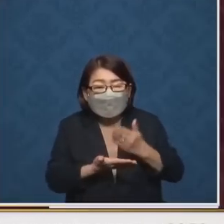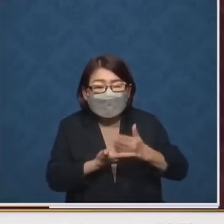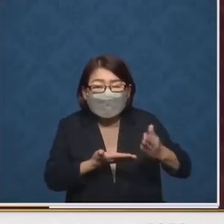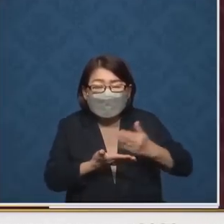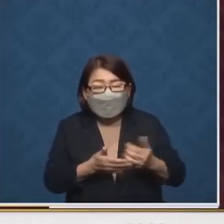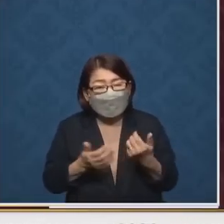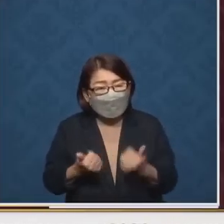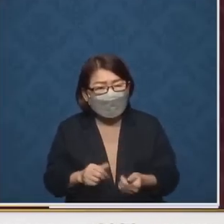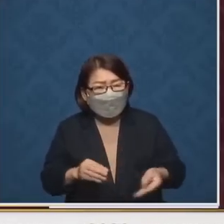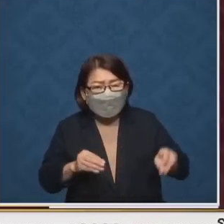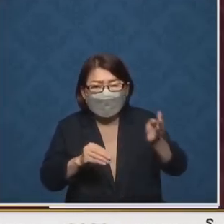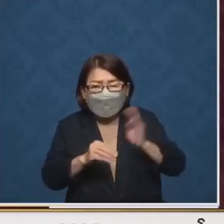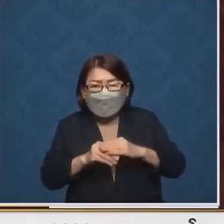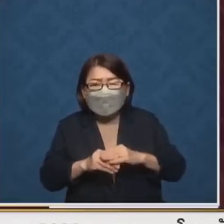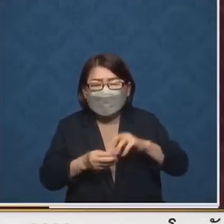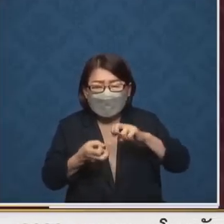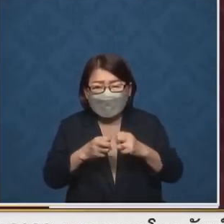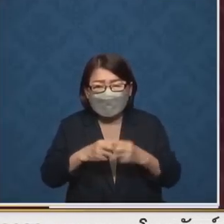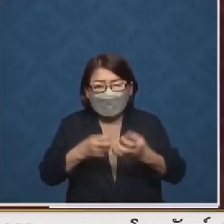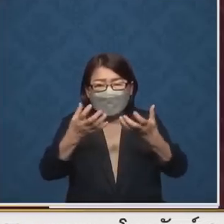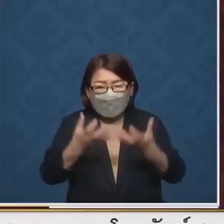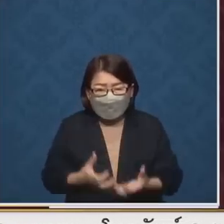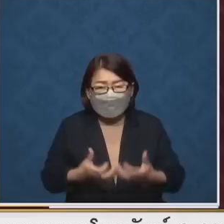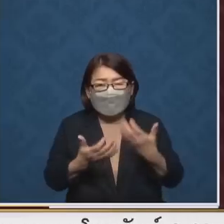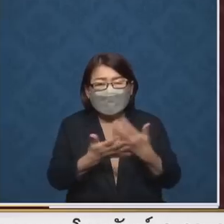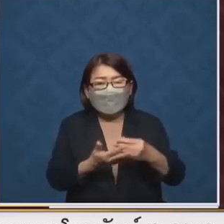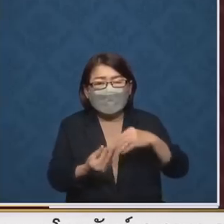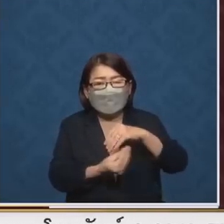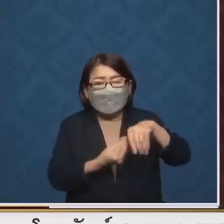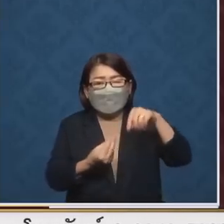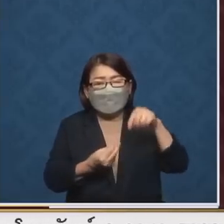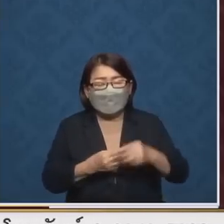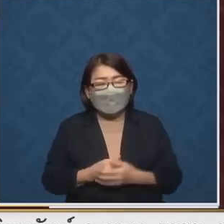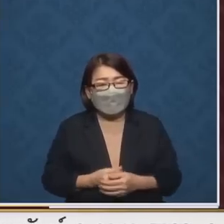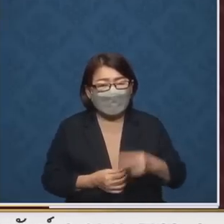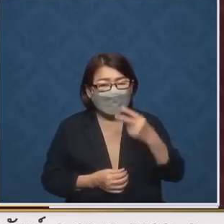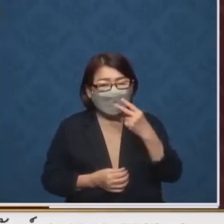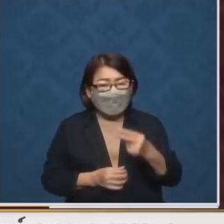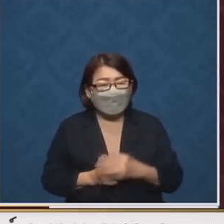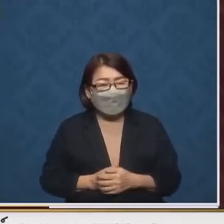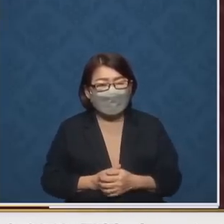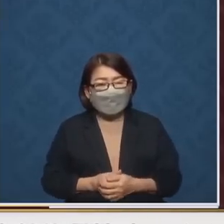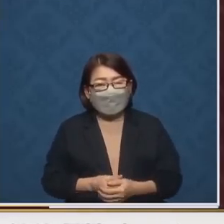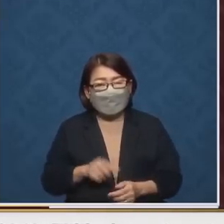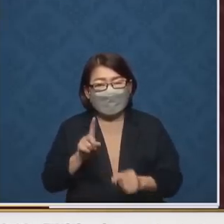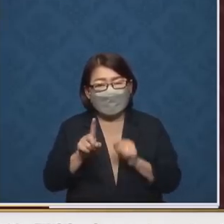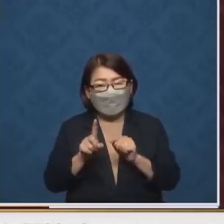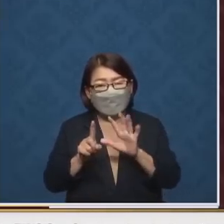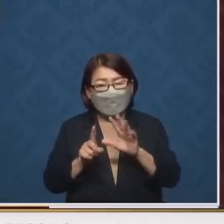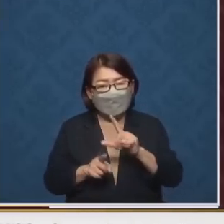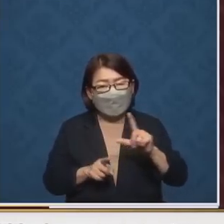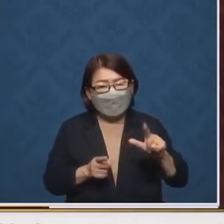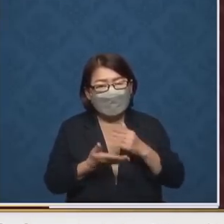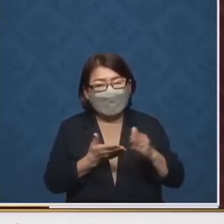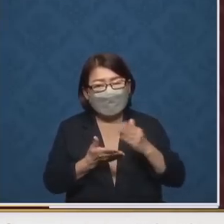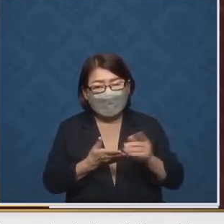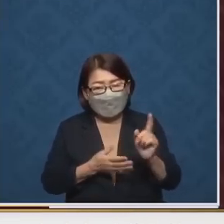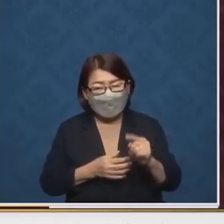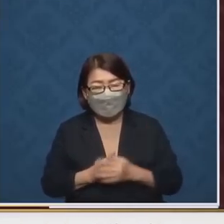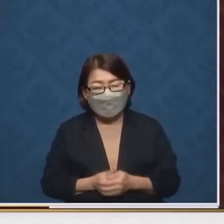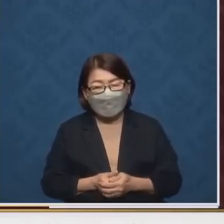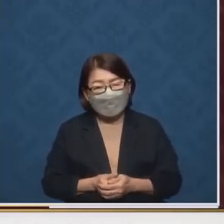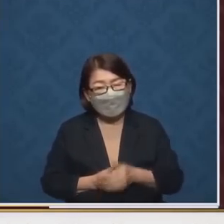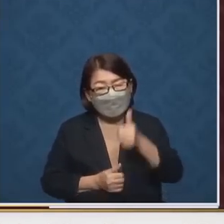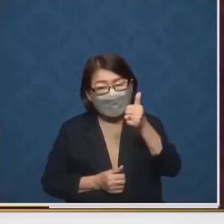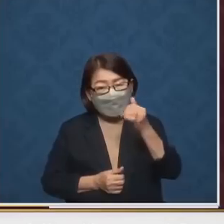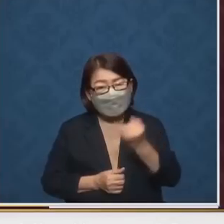นี่มัเป็วิกฤษที่ใหญ่ที่สุดของเศรษฐกประเทศท่ไปดูว่าแล้วเขาใช้เงินนี้อย่างไรคุ้มค่าหอ